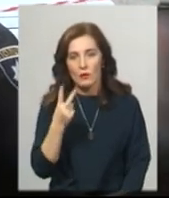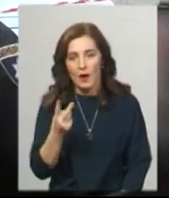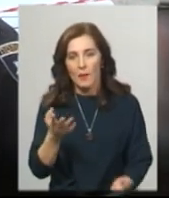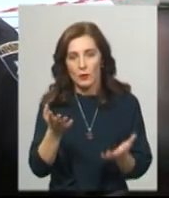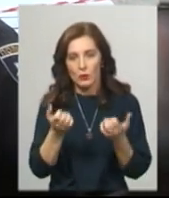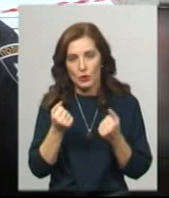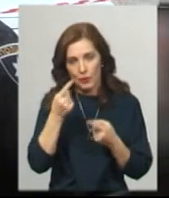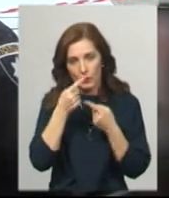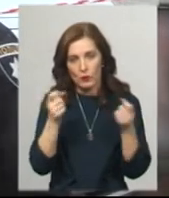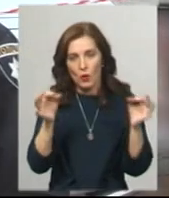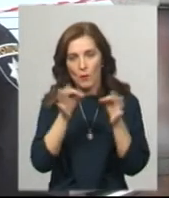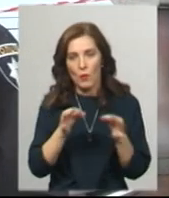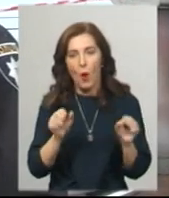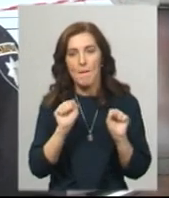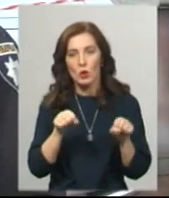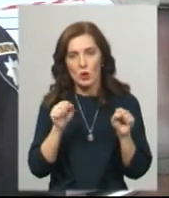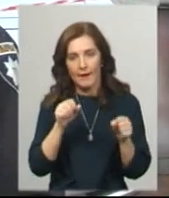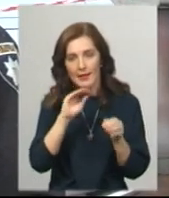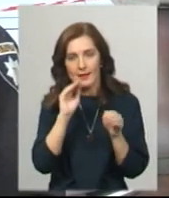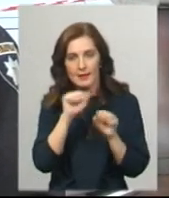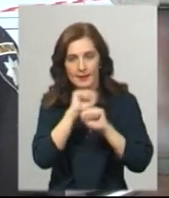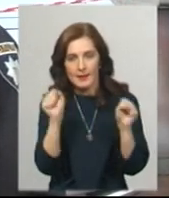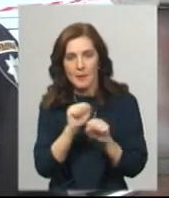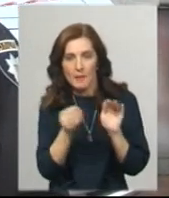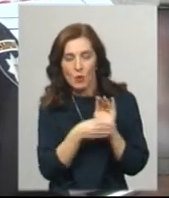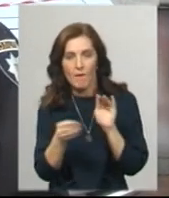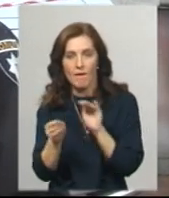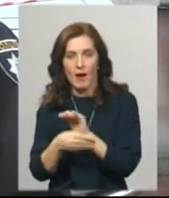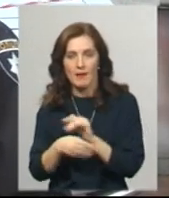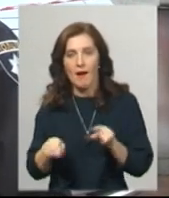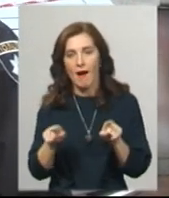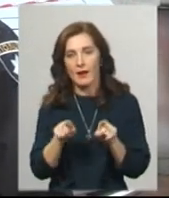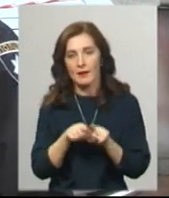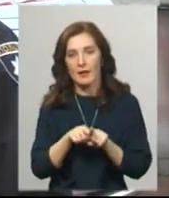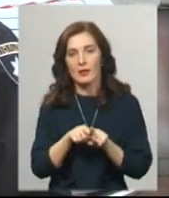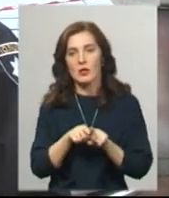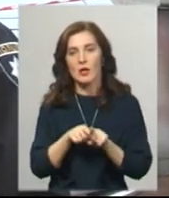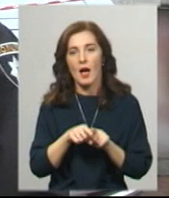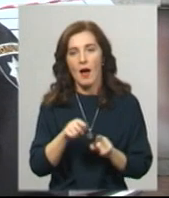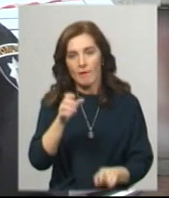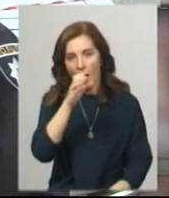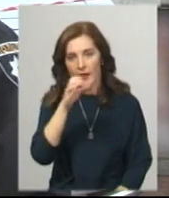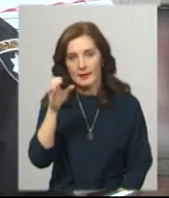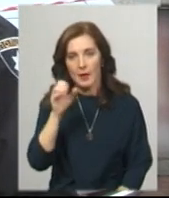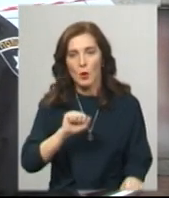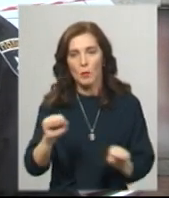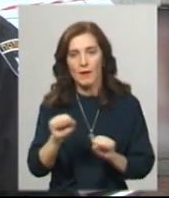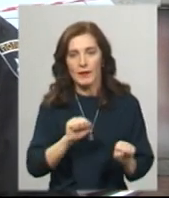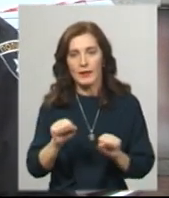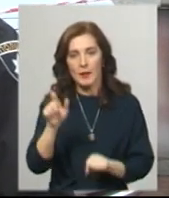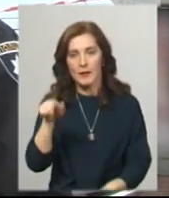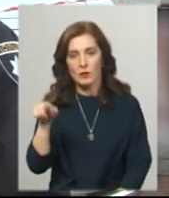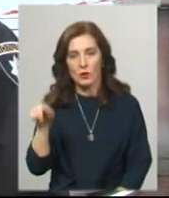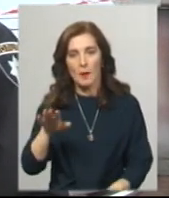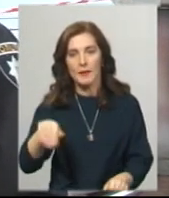про можливе замінування Хмельницького університету управління та права, а також міжрегіональної академії управління персоналом. Після